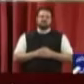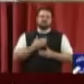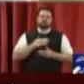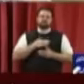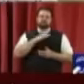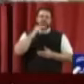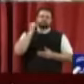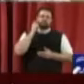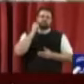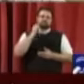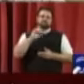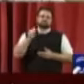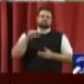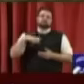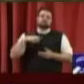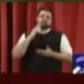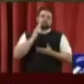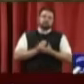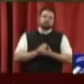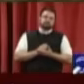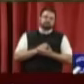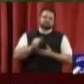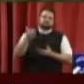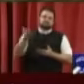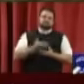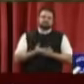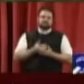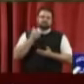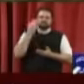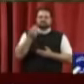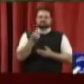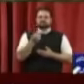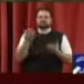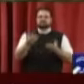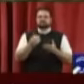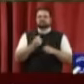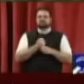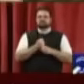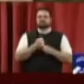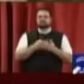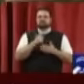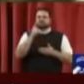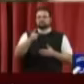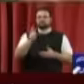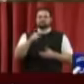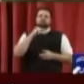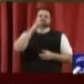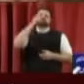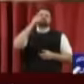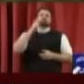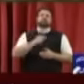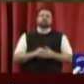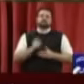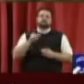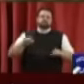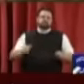încât să-mi convinsă că vin. Totul când cumperi ceva, s-o faci pentru tine, nu din fală, nu din aroganță și atât.